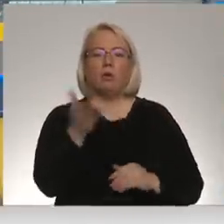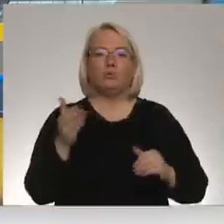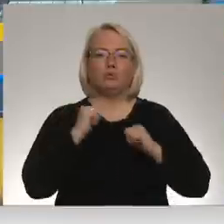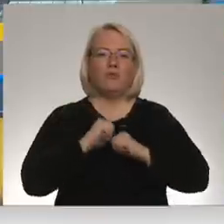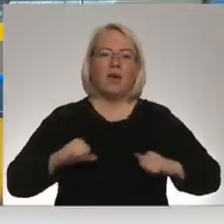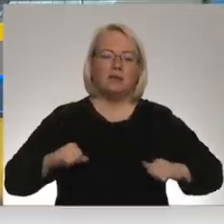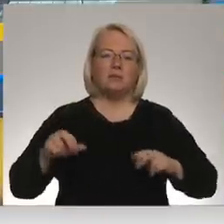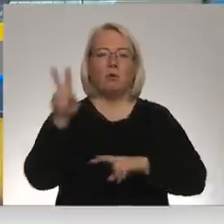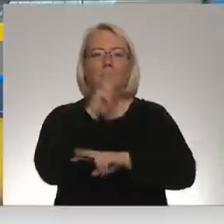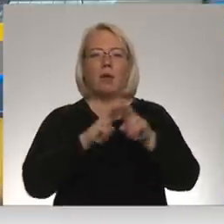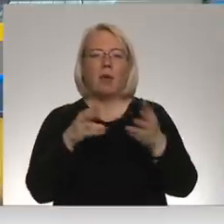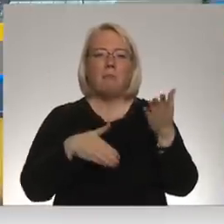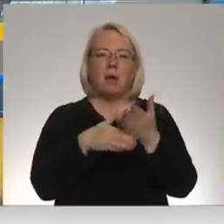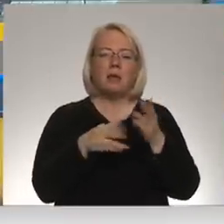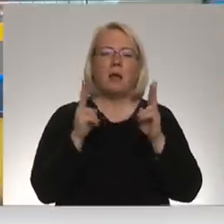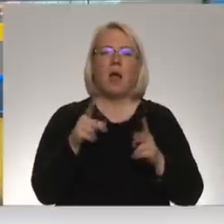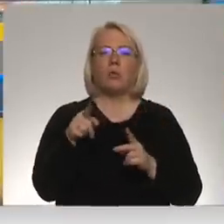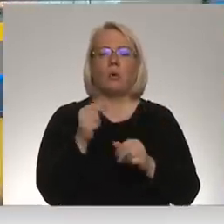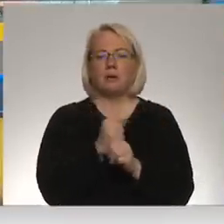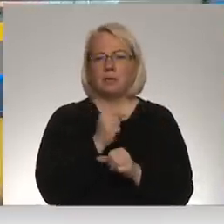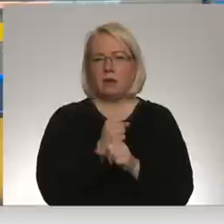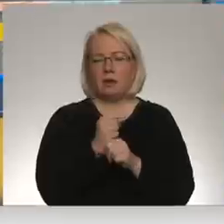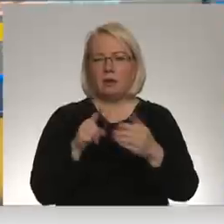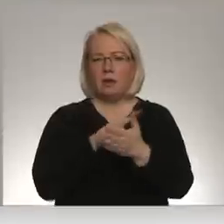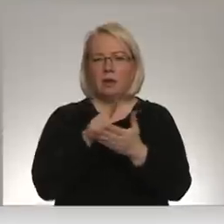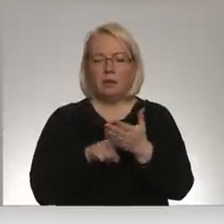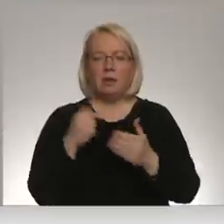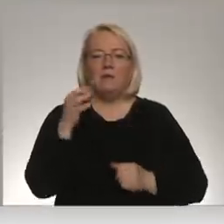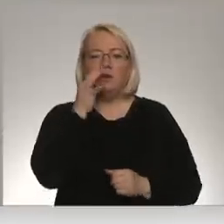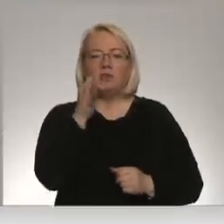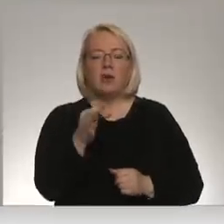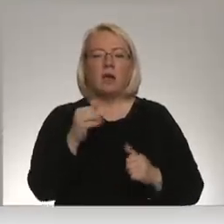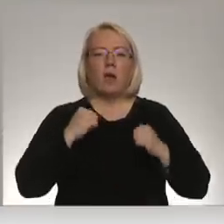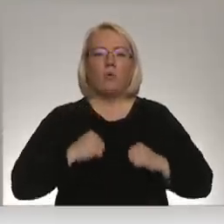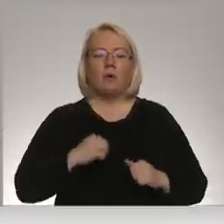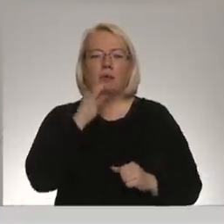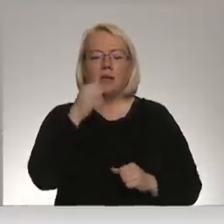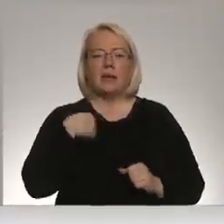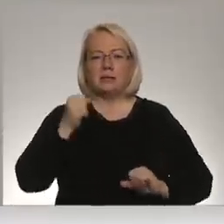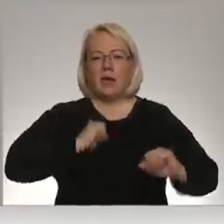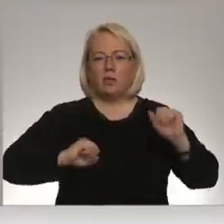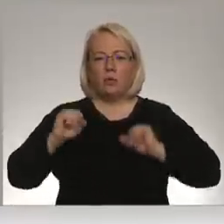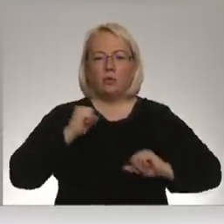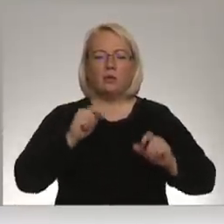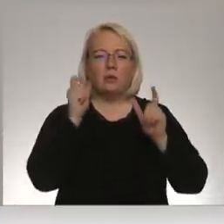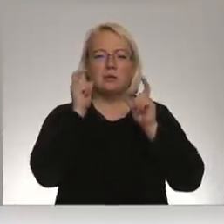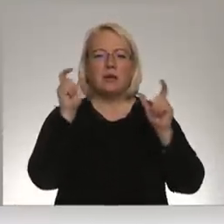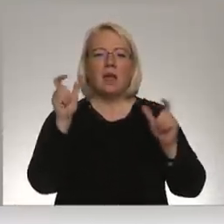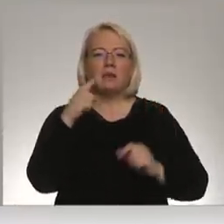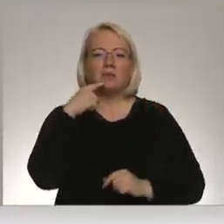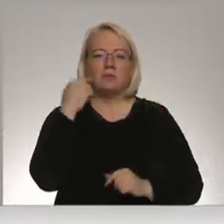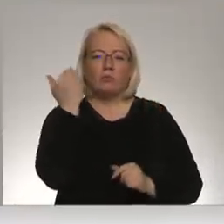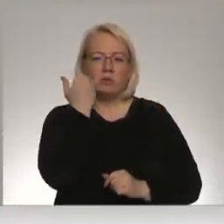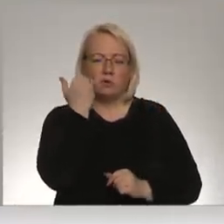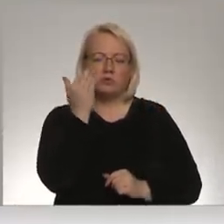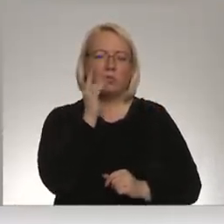Meklējuši palīdzību, kā to izdarīt? Godīgi sakot, es atturētos no tā skaitļa nosaukšanas, tāpēc, ka,